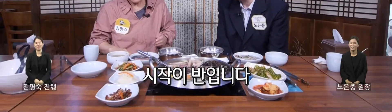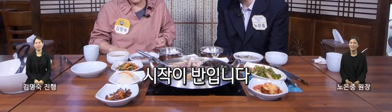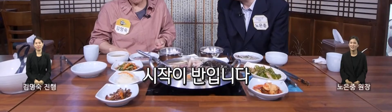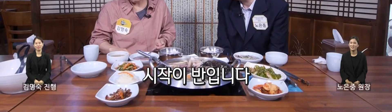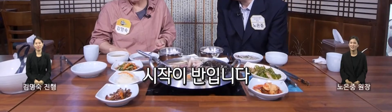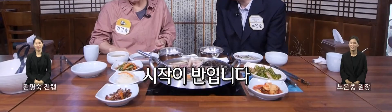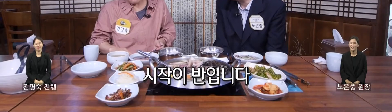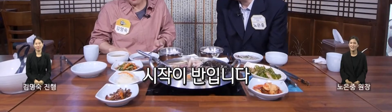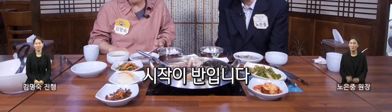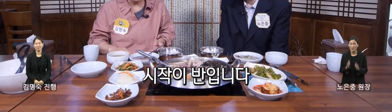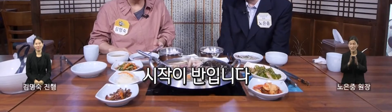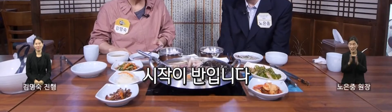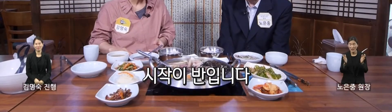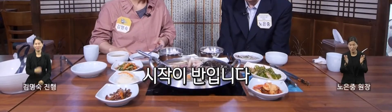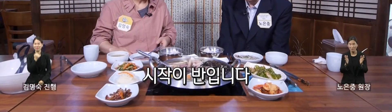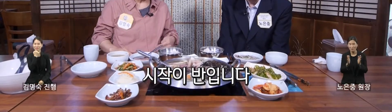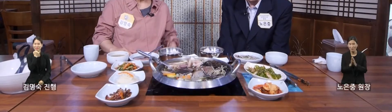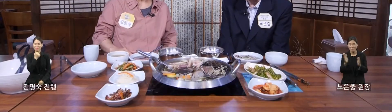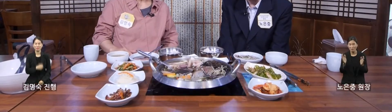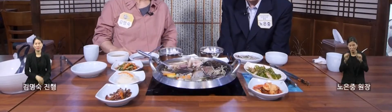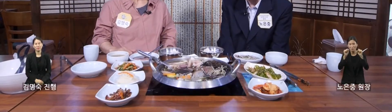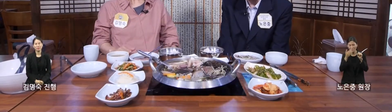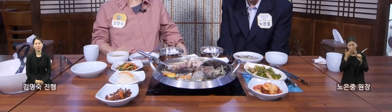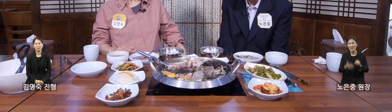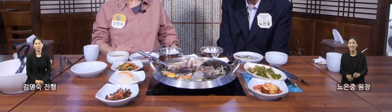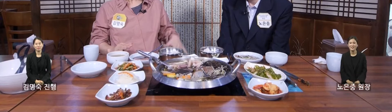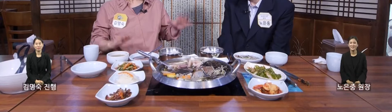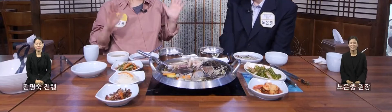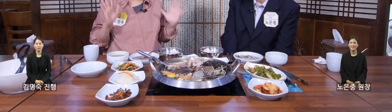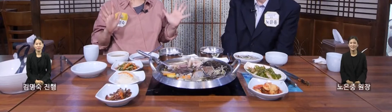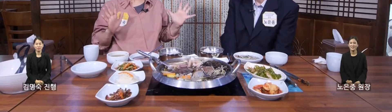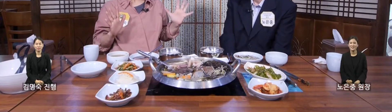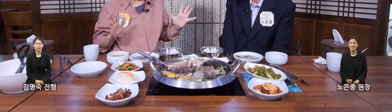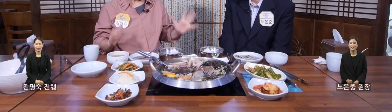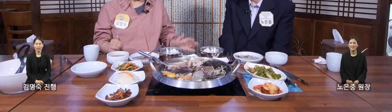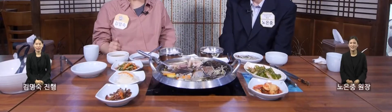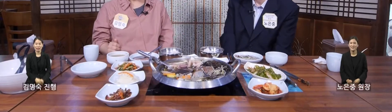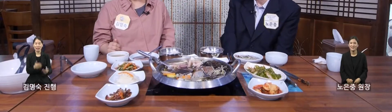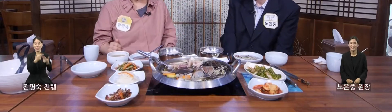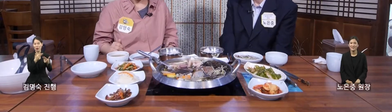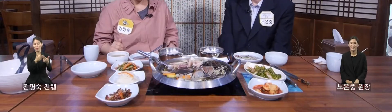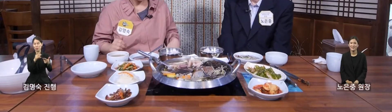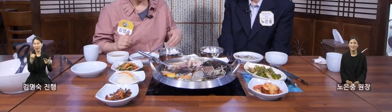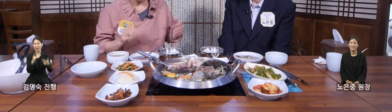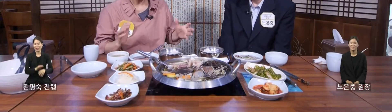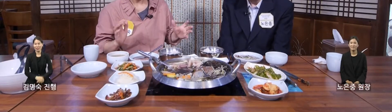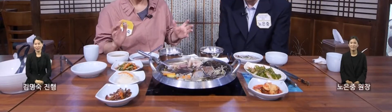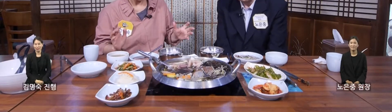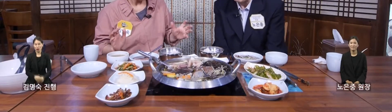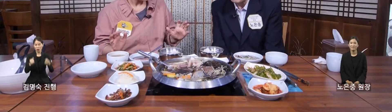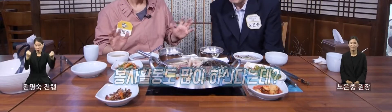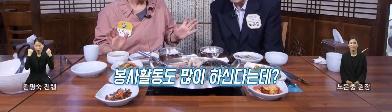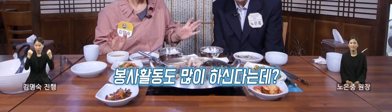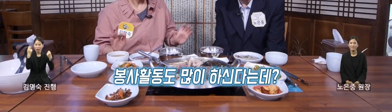시작이 반이니까 뭐 시작하시면 언제든지 가능하시죠. 원장님 또 우리 협회가 이게 뭐 그냥